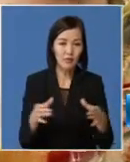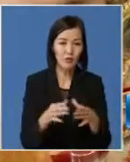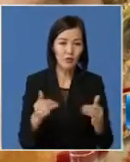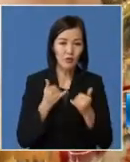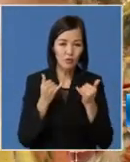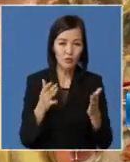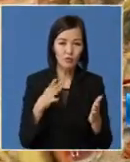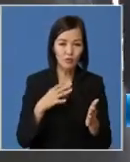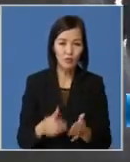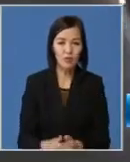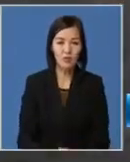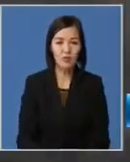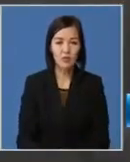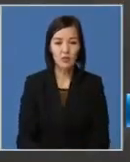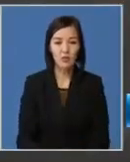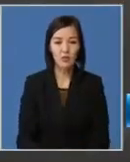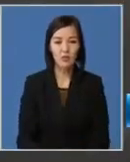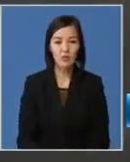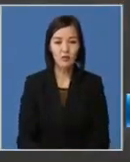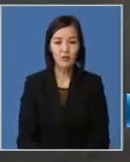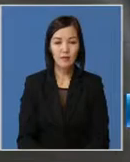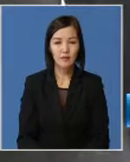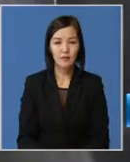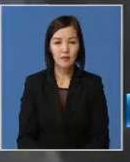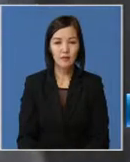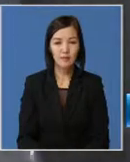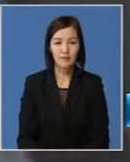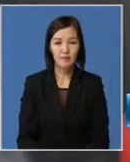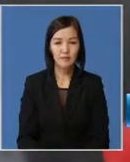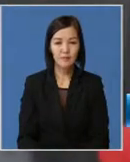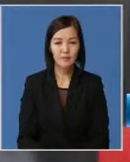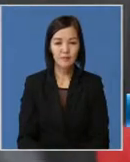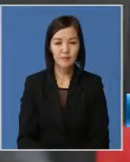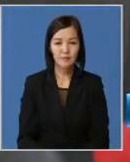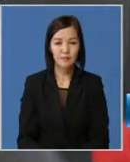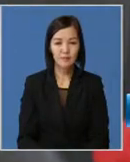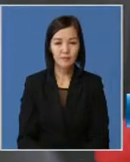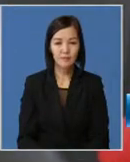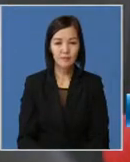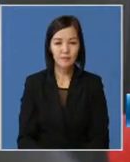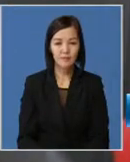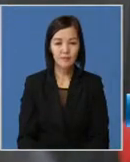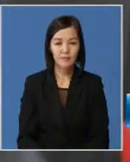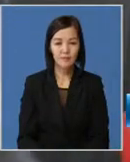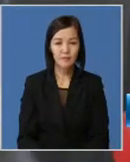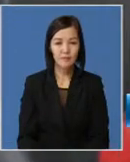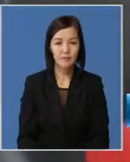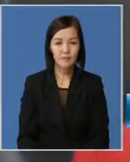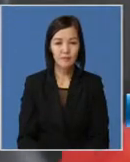құрмет көрсетті. Біздің сыңарындай облыс келсе, ел білде бұсынамыз бос төрді біз.